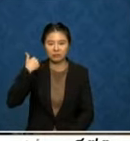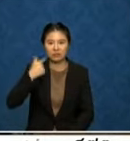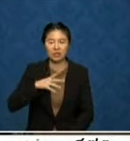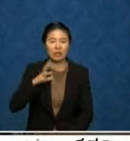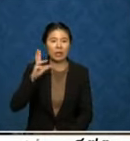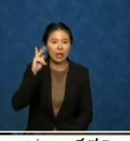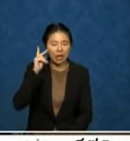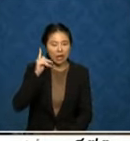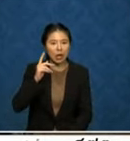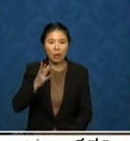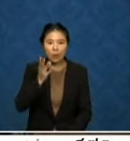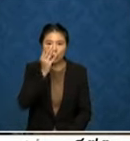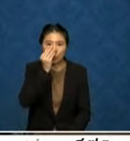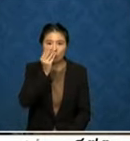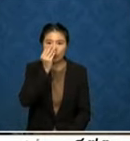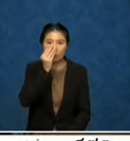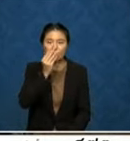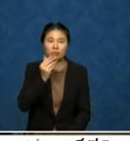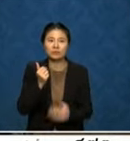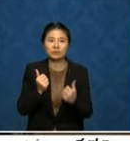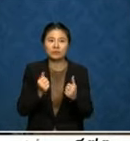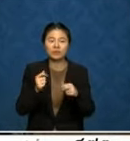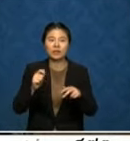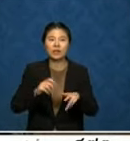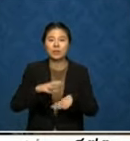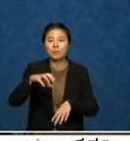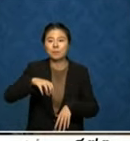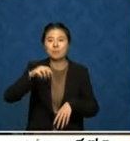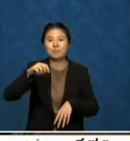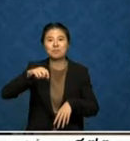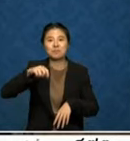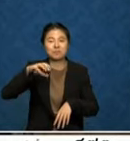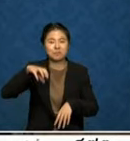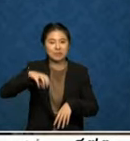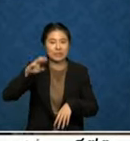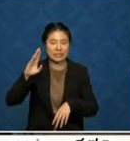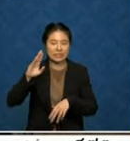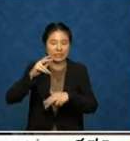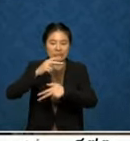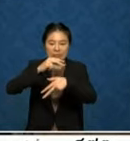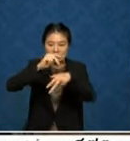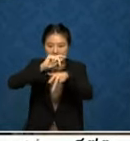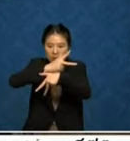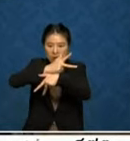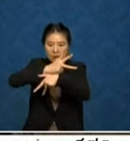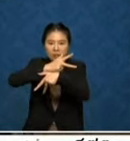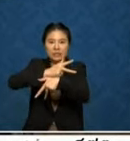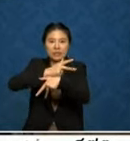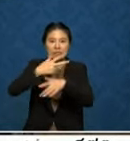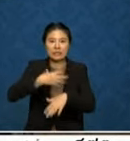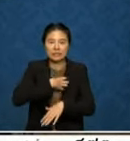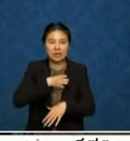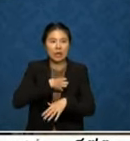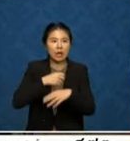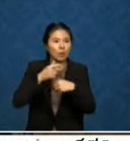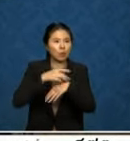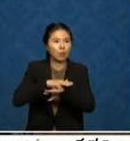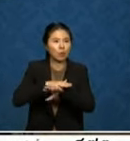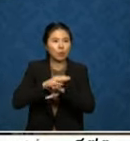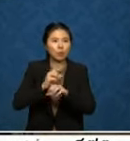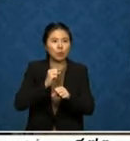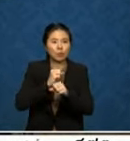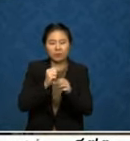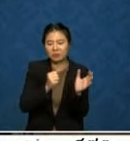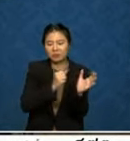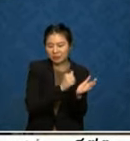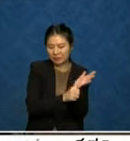ข่าวสารอยู่จักรวาลดีไอคอนวันนี้ทำให้เรารู้สึกอยากมีส่วนร่วมเข้าไ